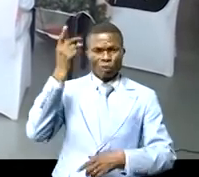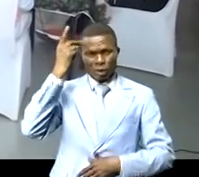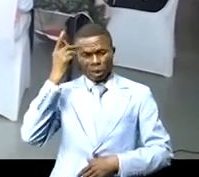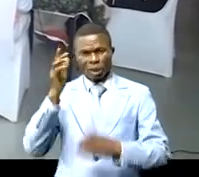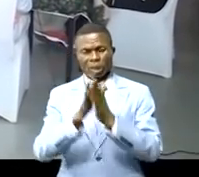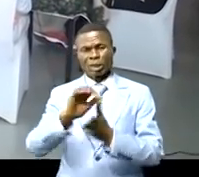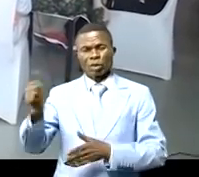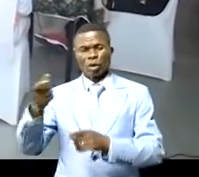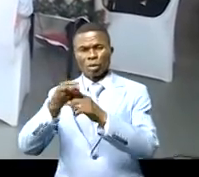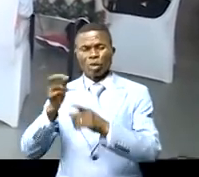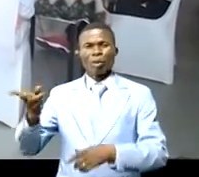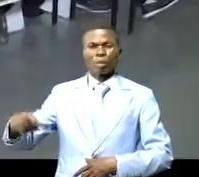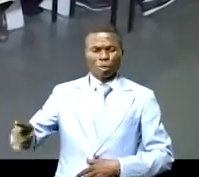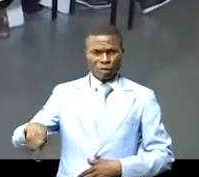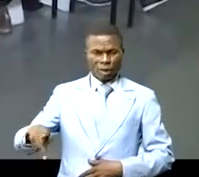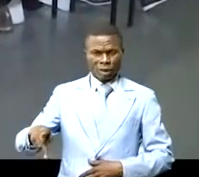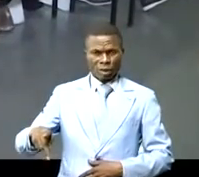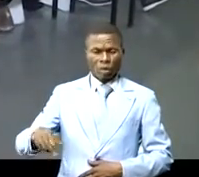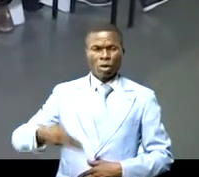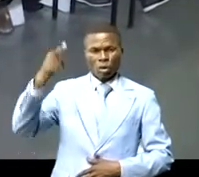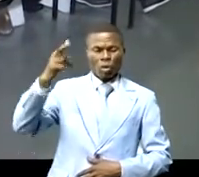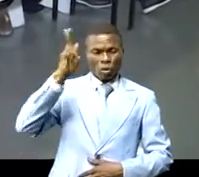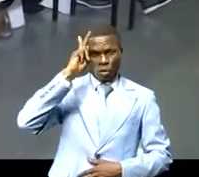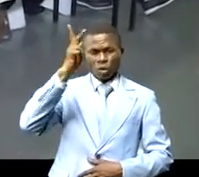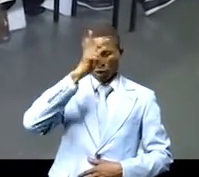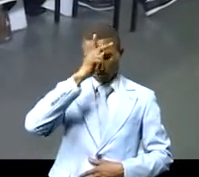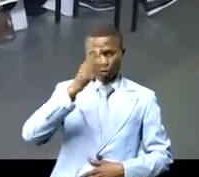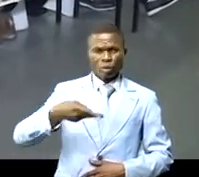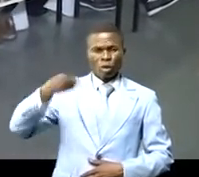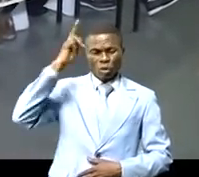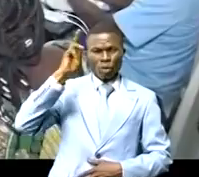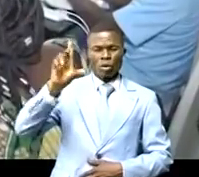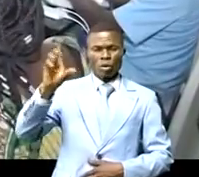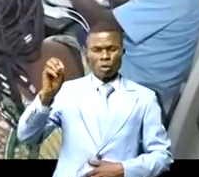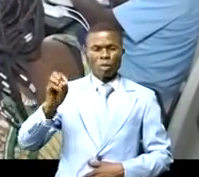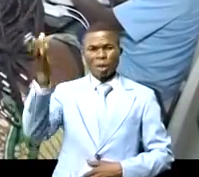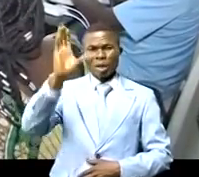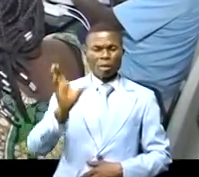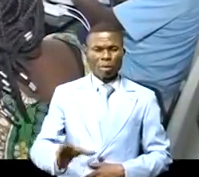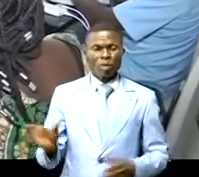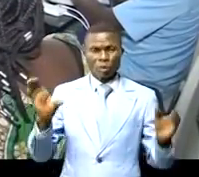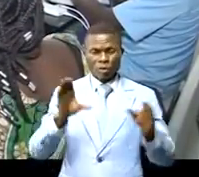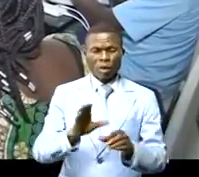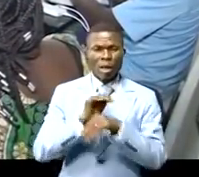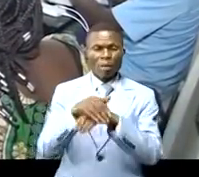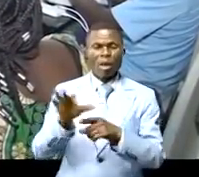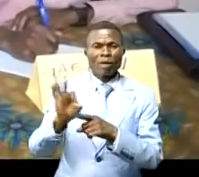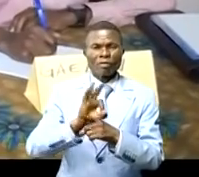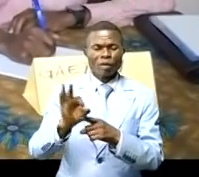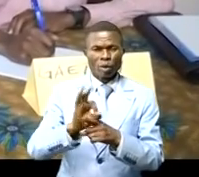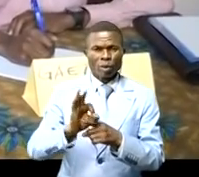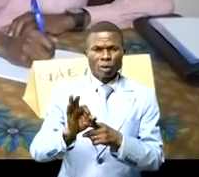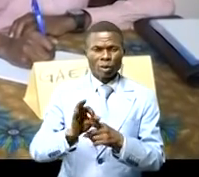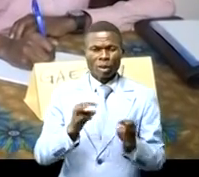et 10 autres des provinces du Haut-Katanga, Haut-Lomami et Congo central, vont suivre une formation